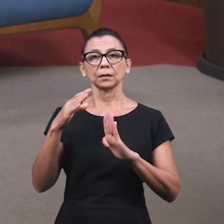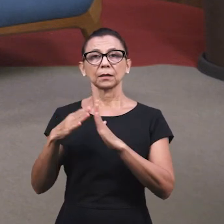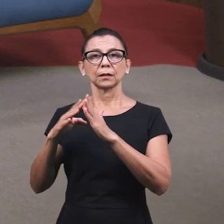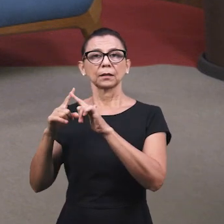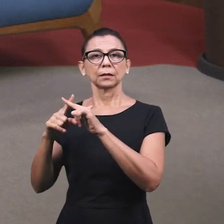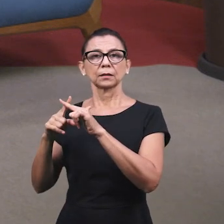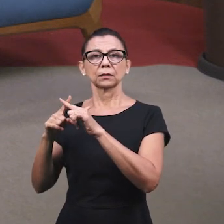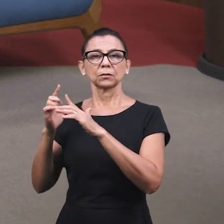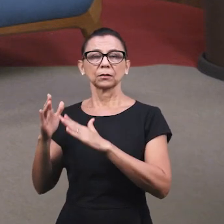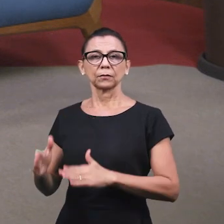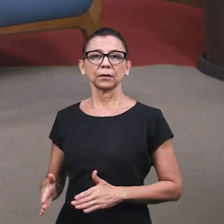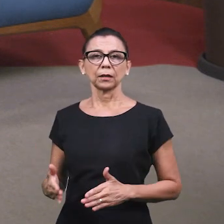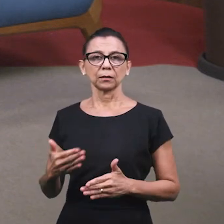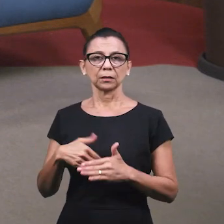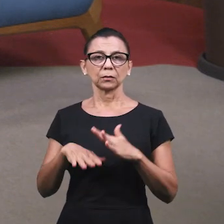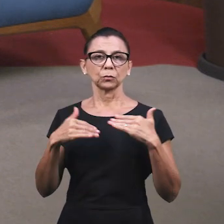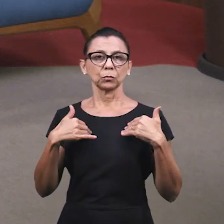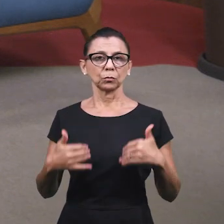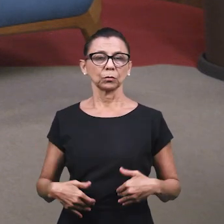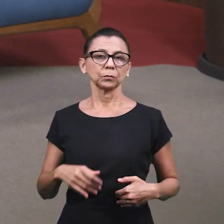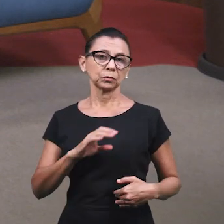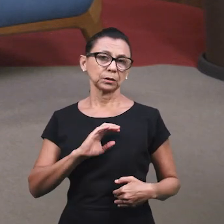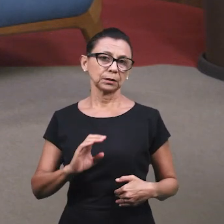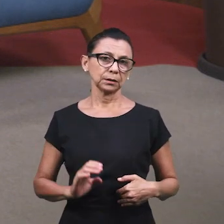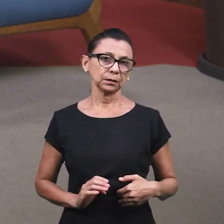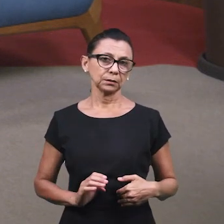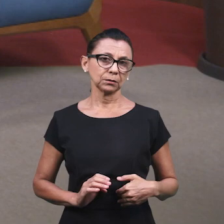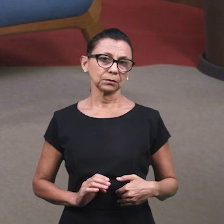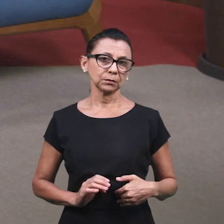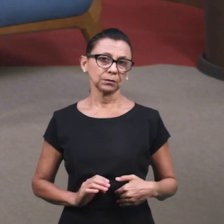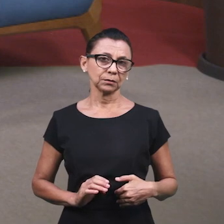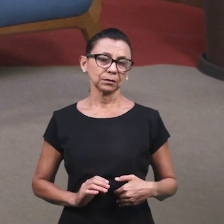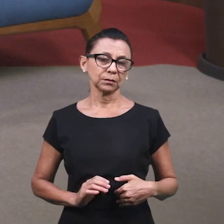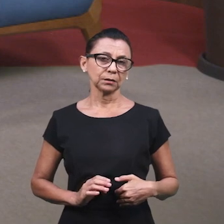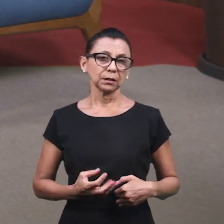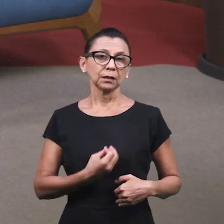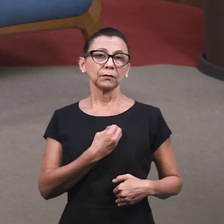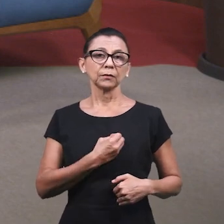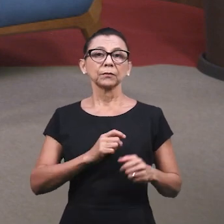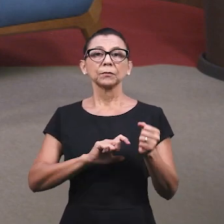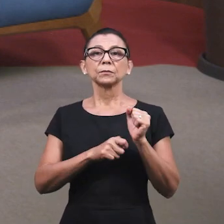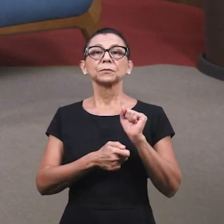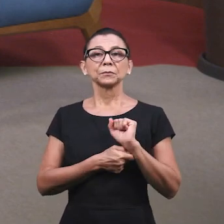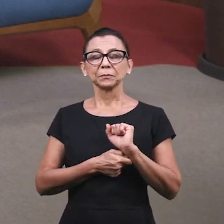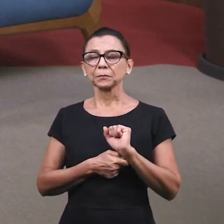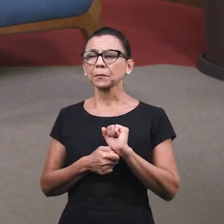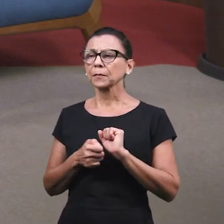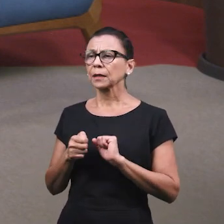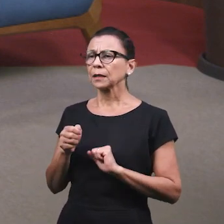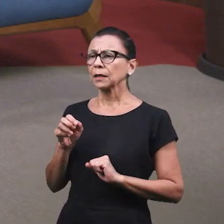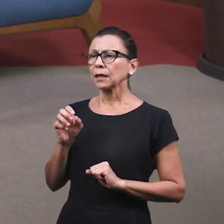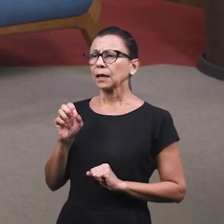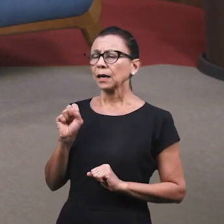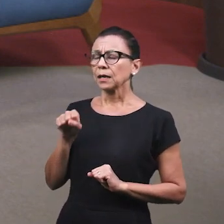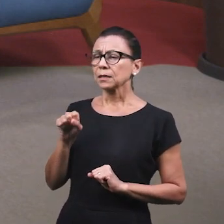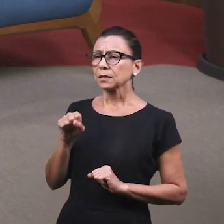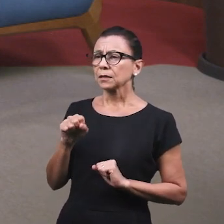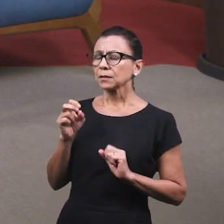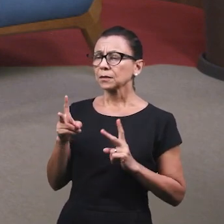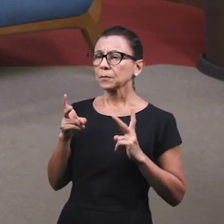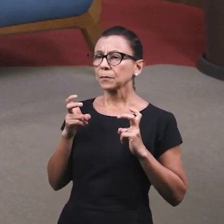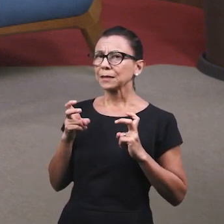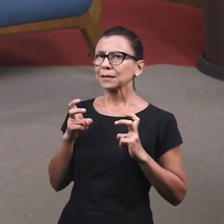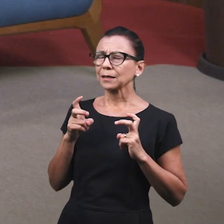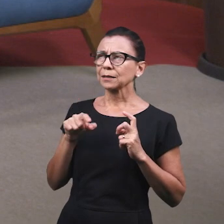de l'Église du corps en vivant l'expérience du mystère, n'est-ce pas? Oui, Parce que, regardez bien,